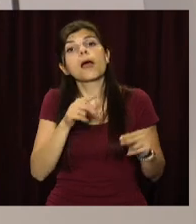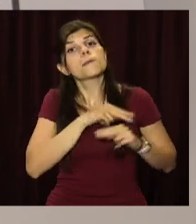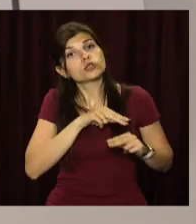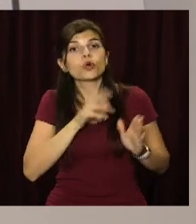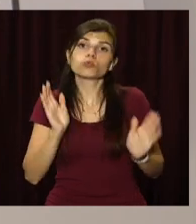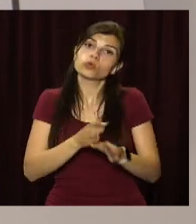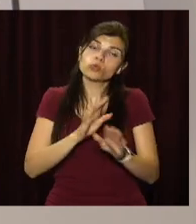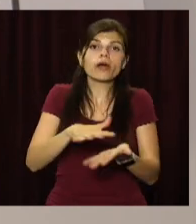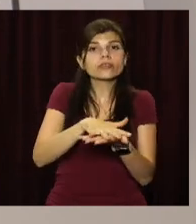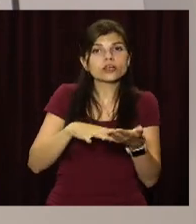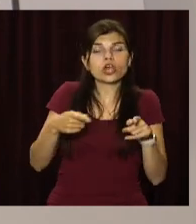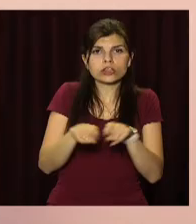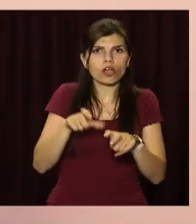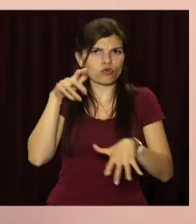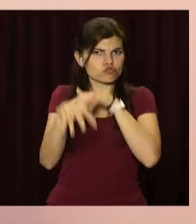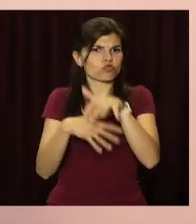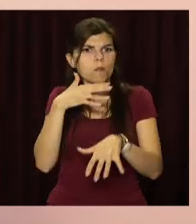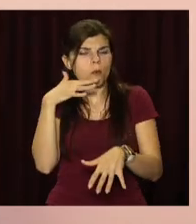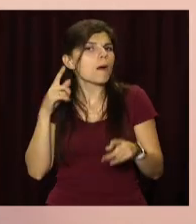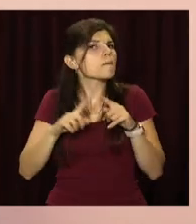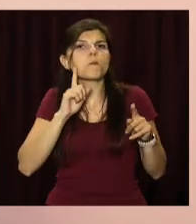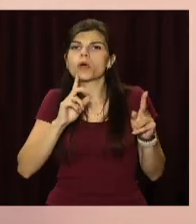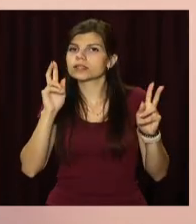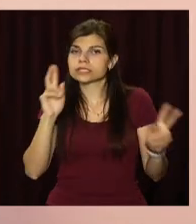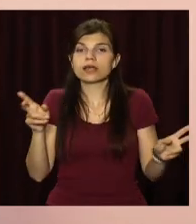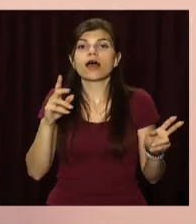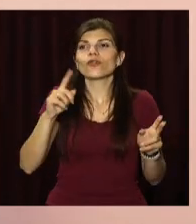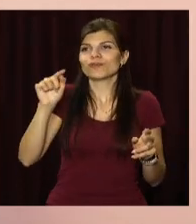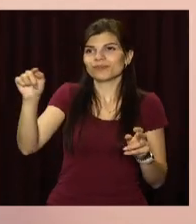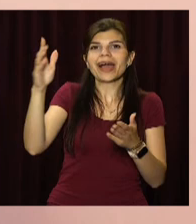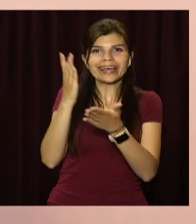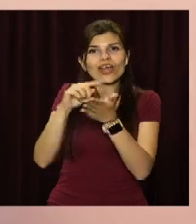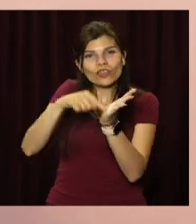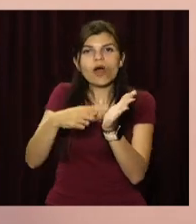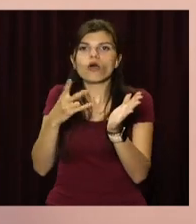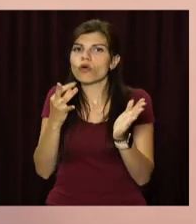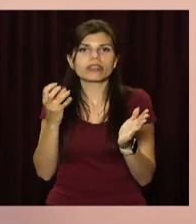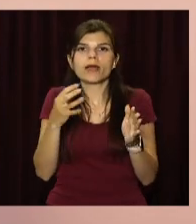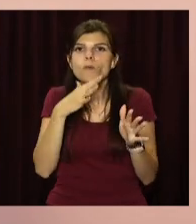пункти щеплення і надалі в такому режимі, поки невідомо. У міськраді кажуть, все залежить від